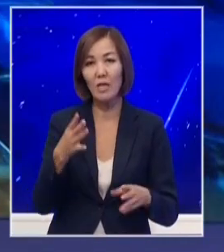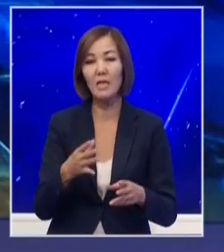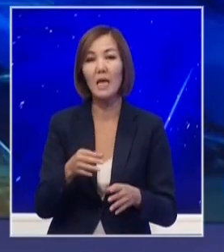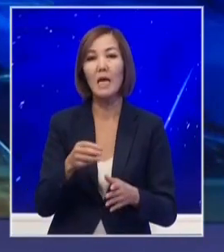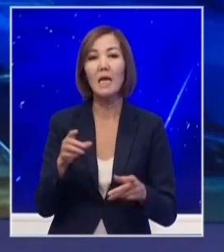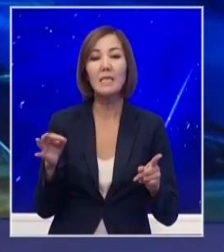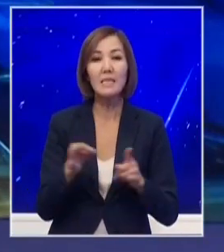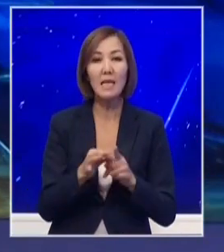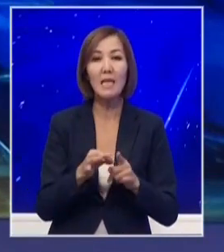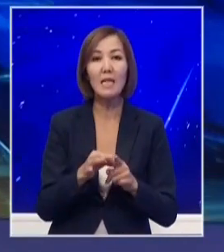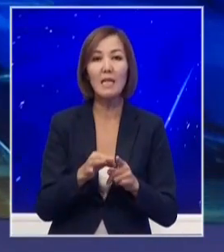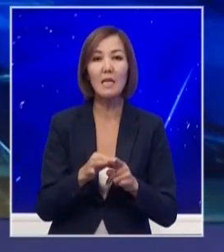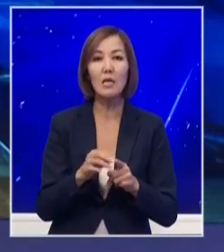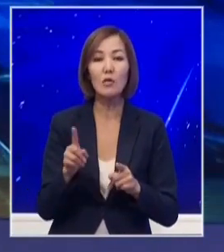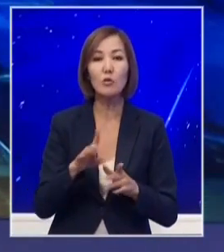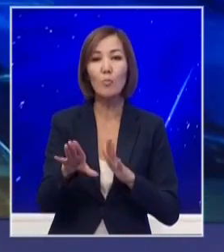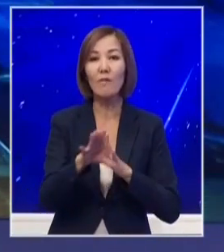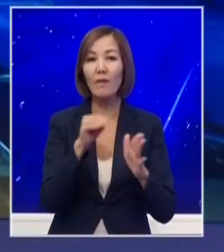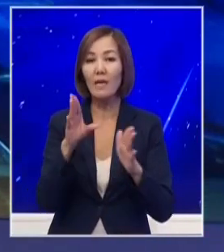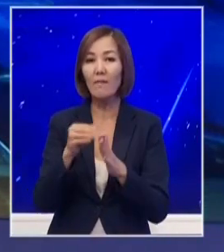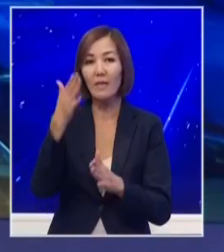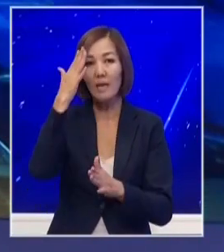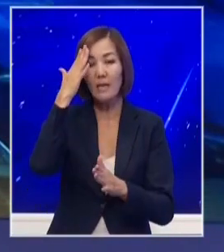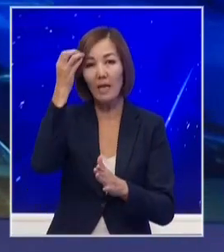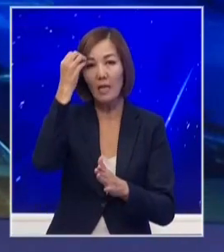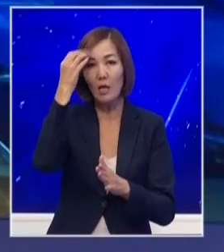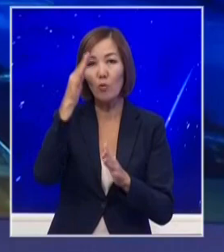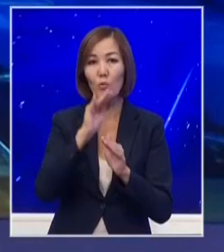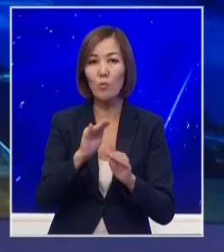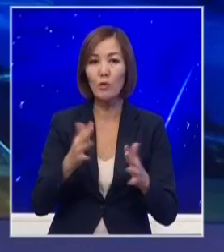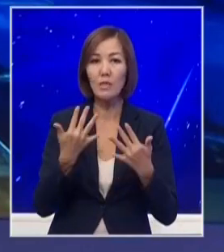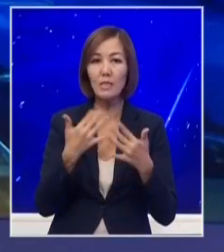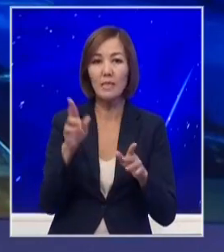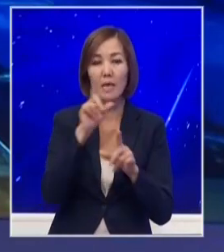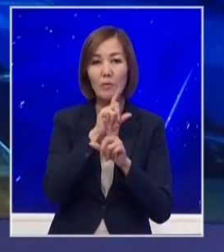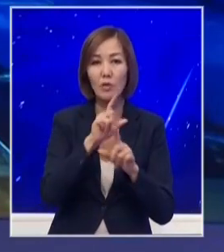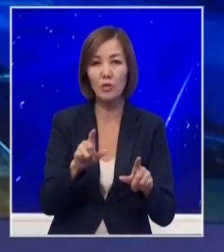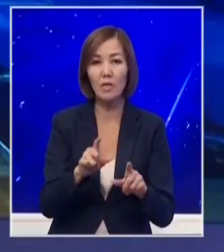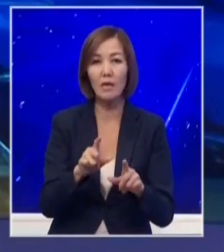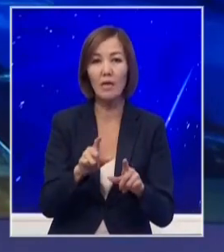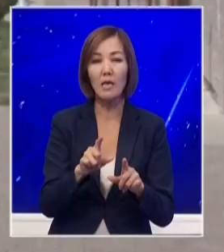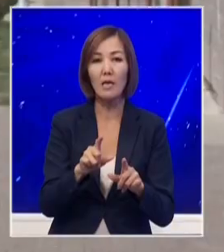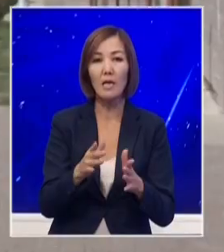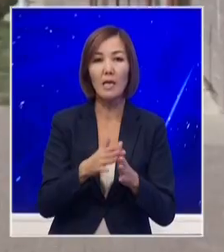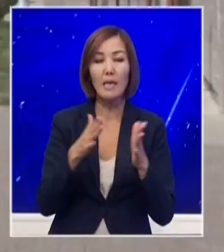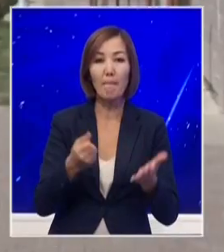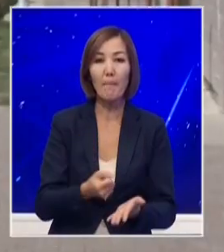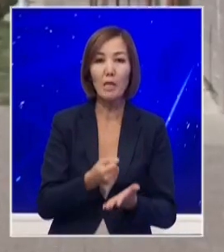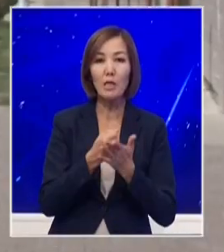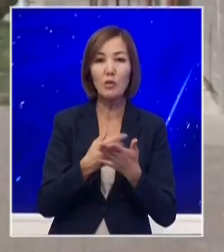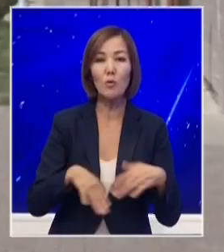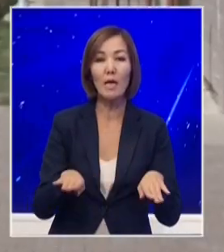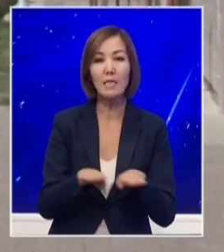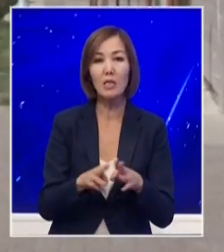Цель состоит в том, чтобы выявить одаренных, талантливых учеников сельских образовательных учреждений, выразить им поддержку, а